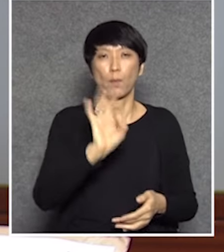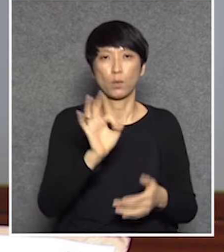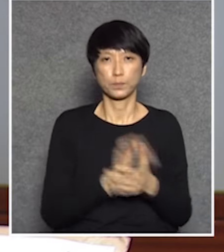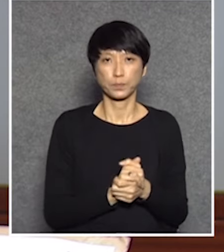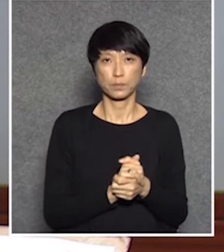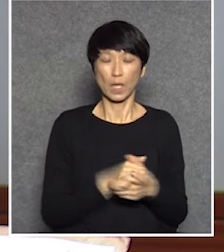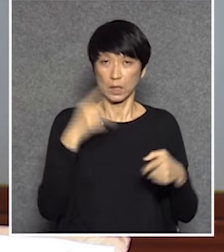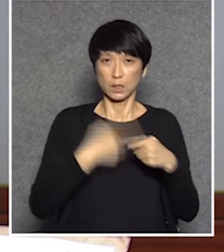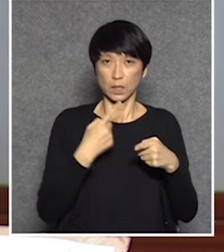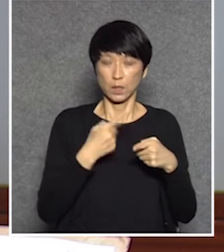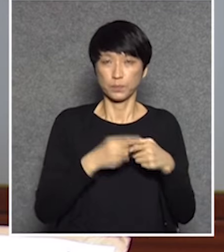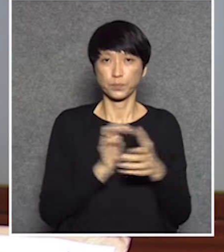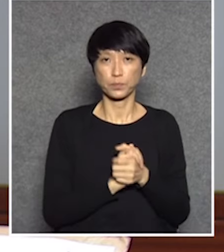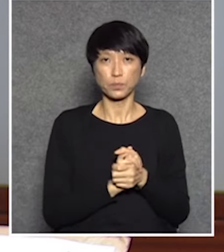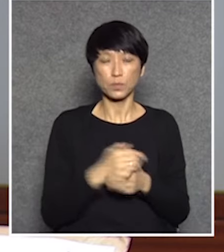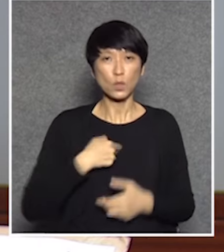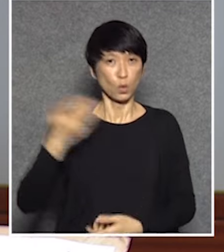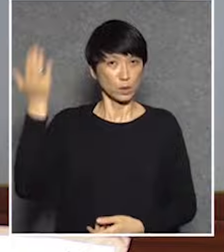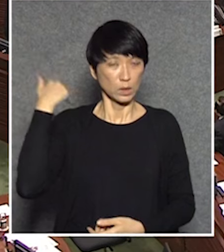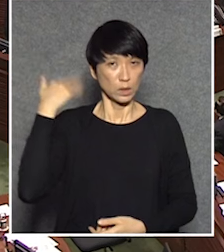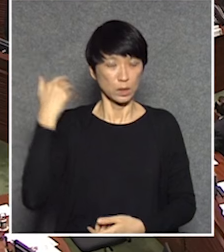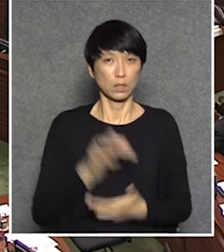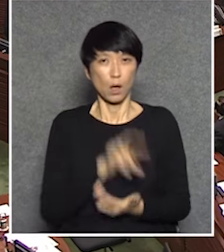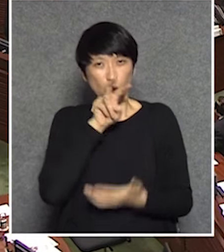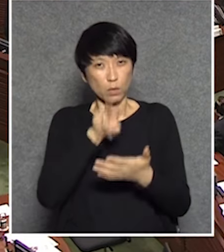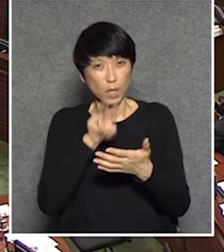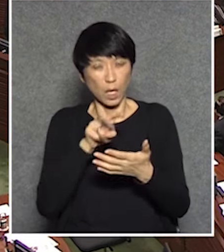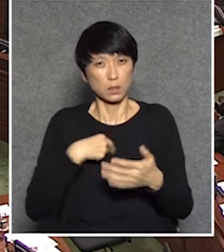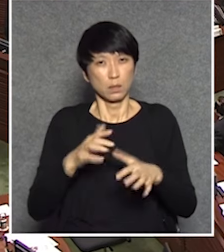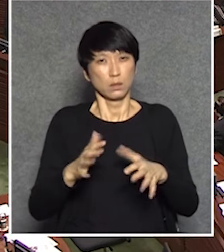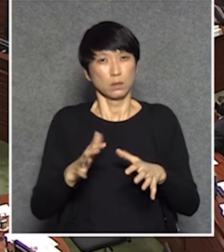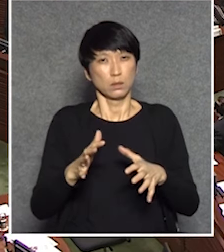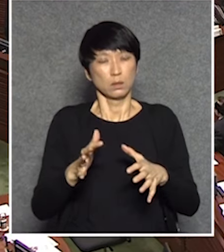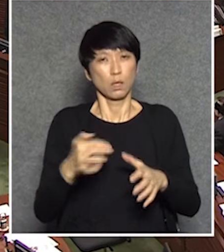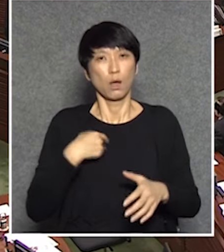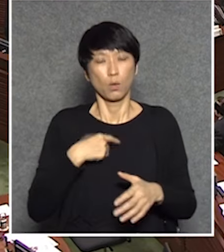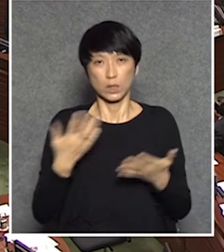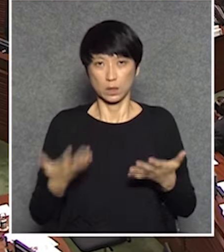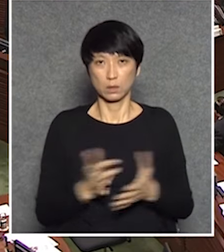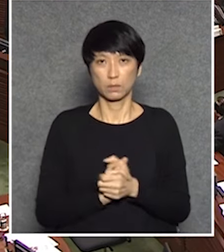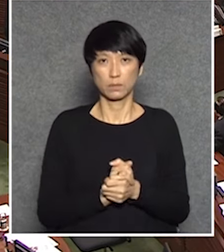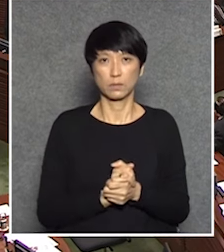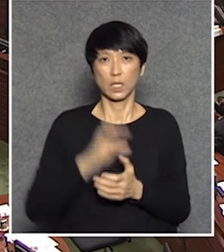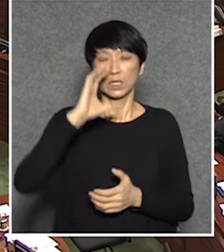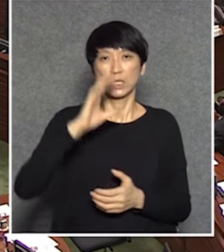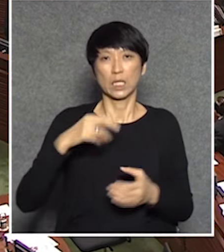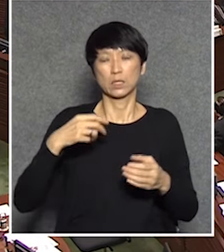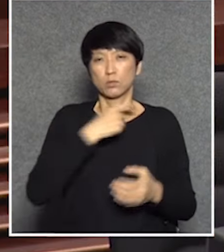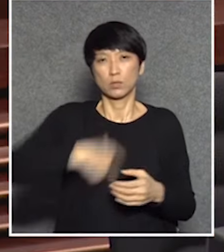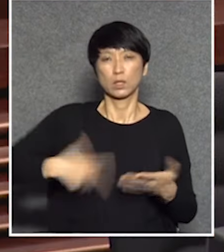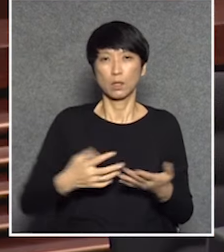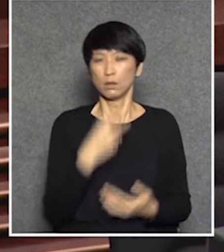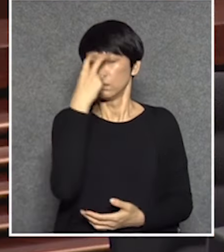真是令到我當年啊，真是一到睇嘅時候咧，一路手都震埋，好似阿林譚茂波、陳建波而家咁啊，熱淚